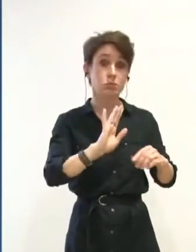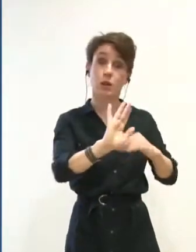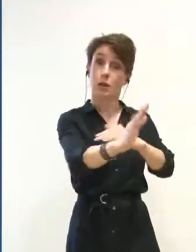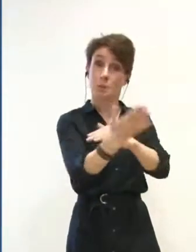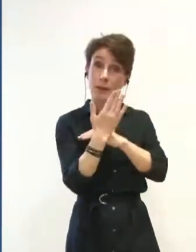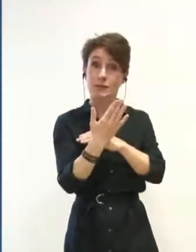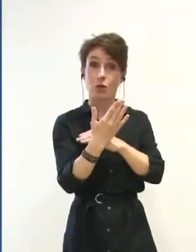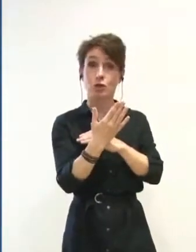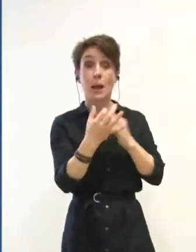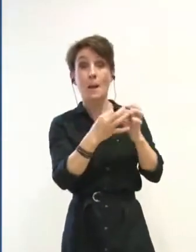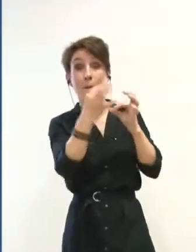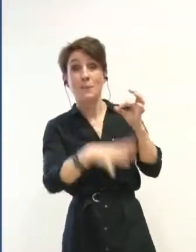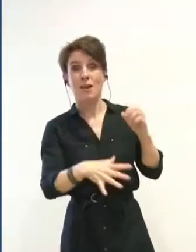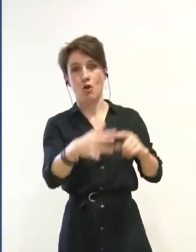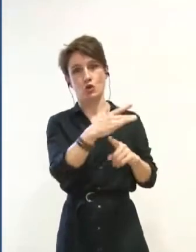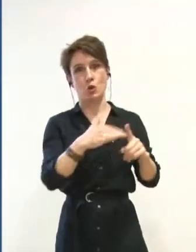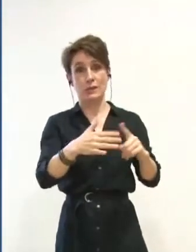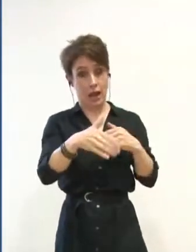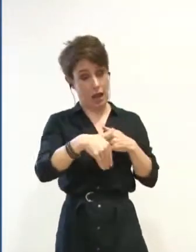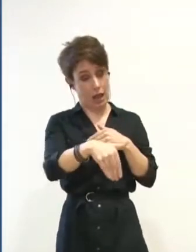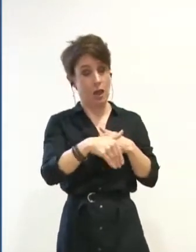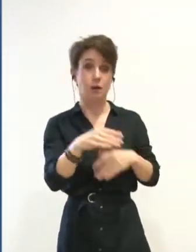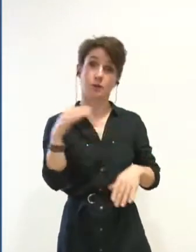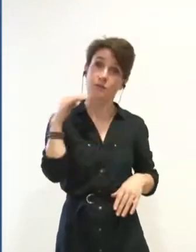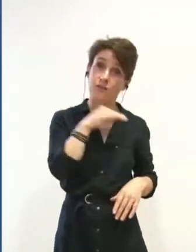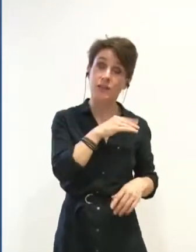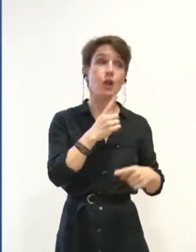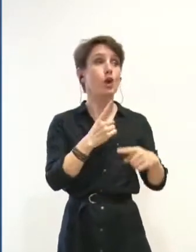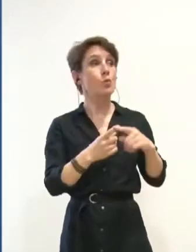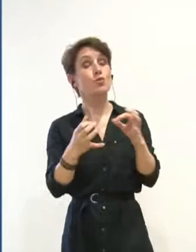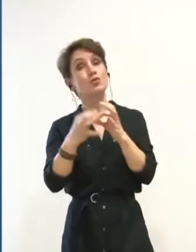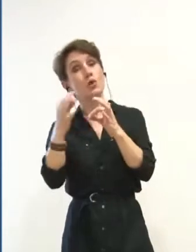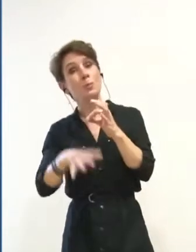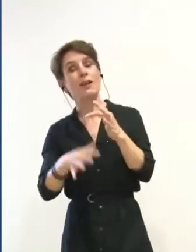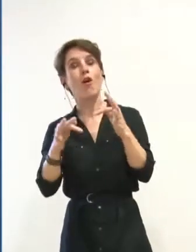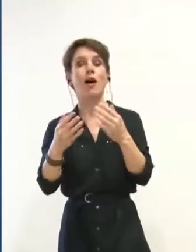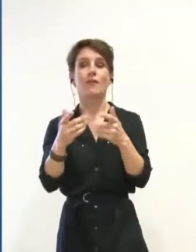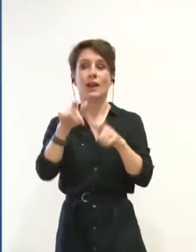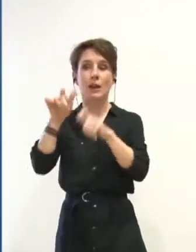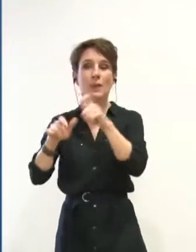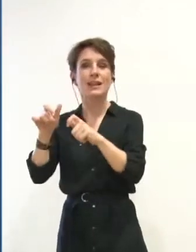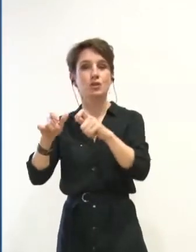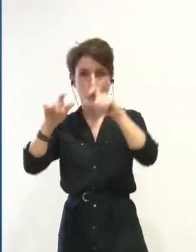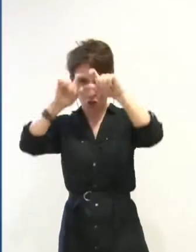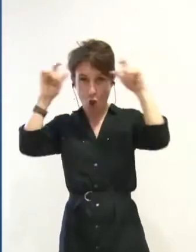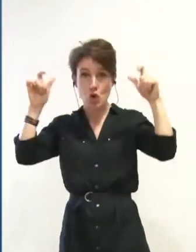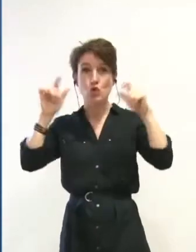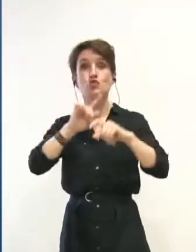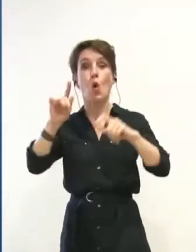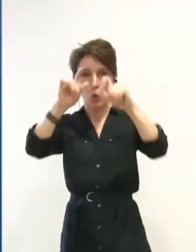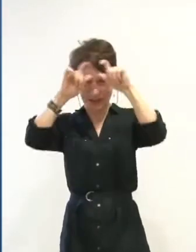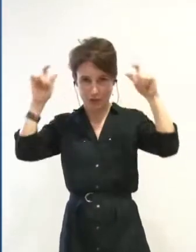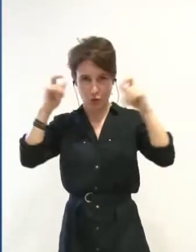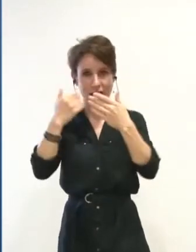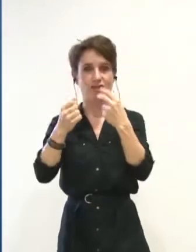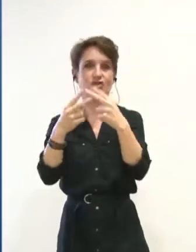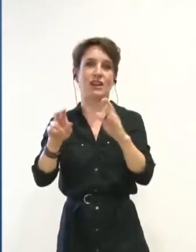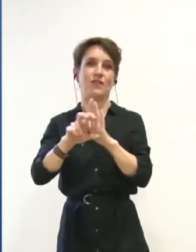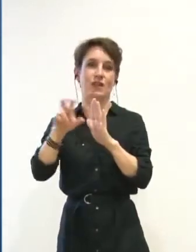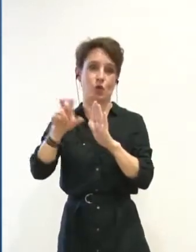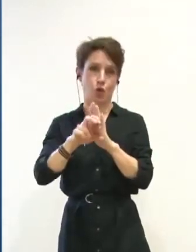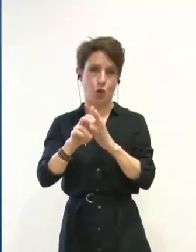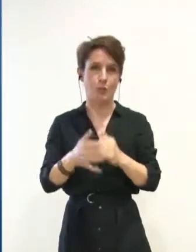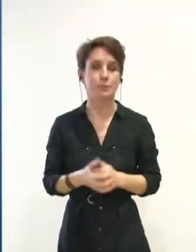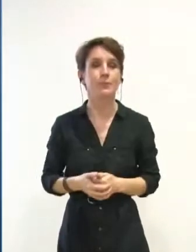cette présentation du bilan social ainsi qu'un bilan des non-titulaires à la ville. Ce